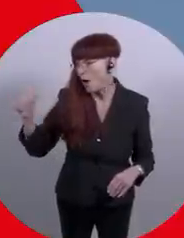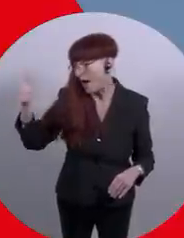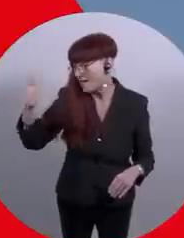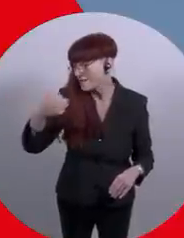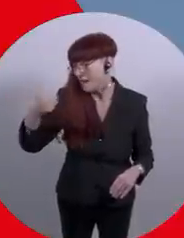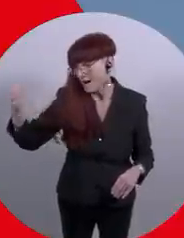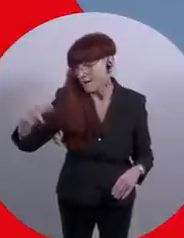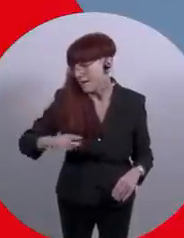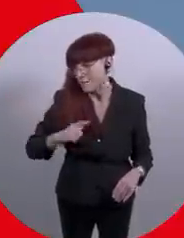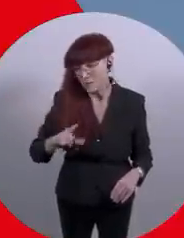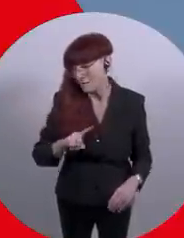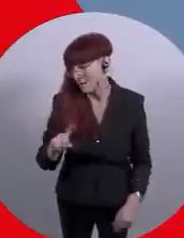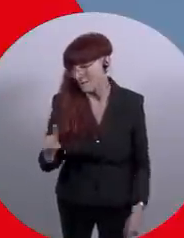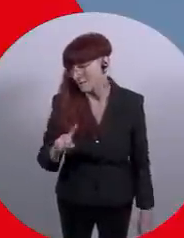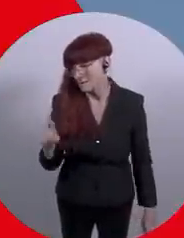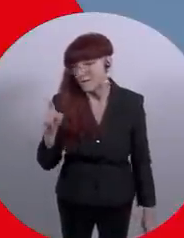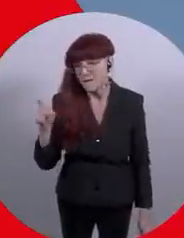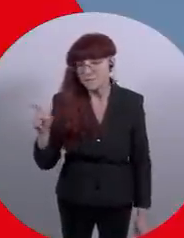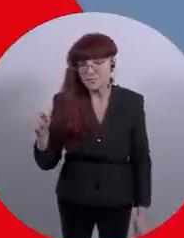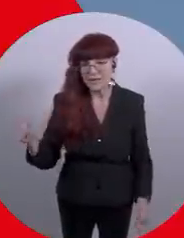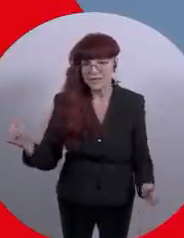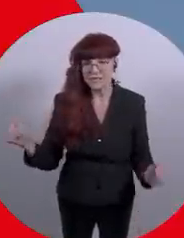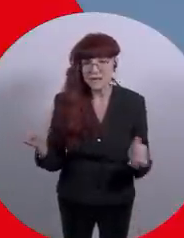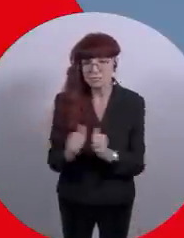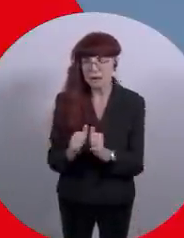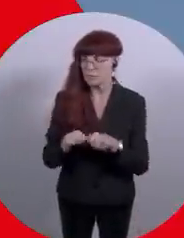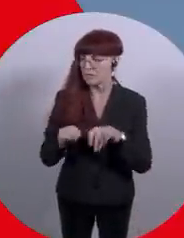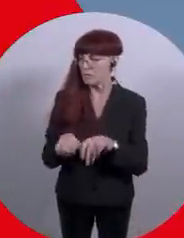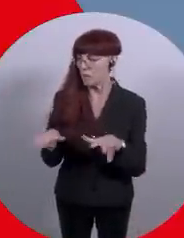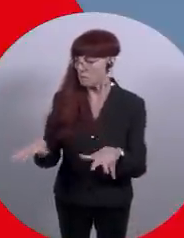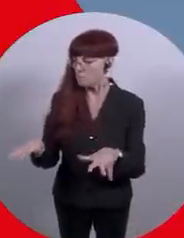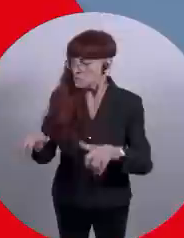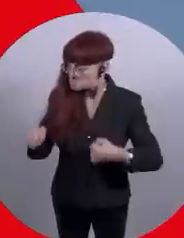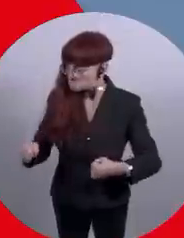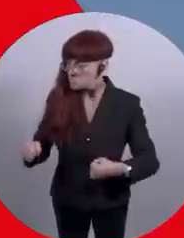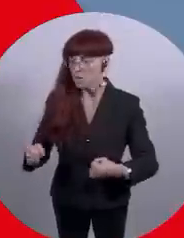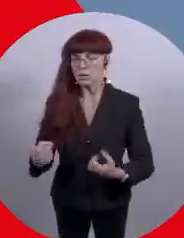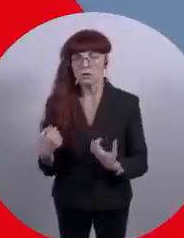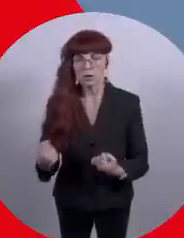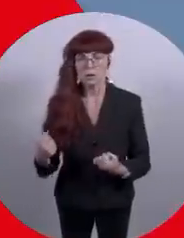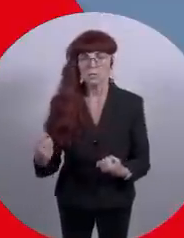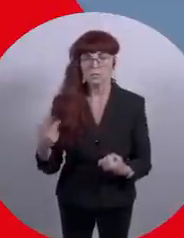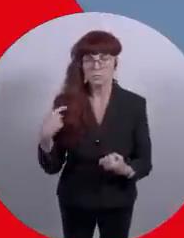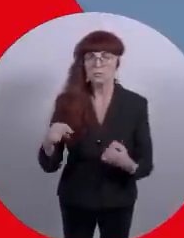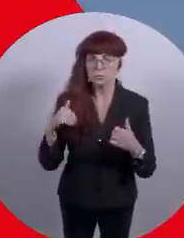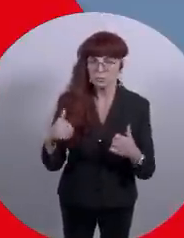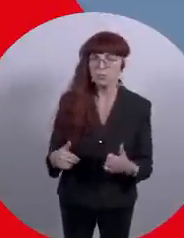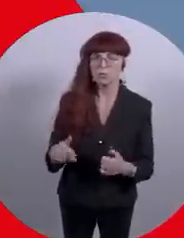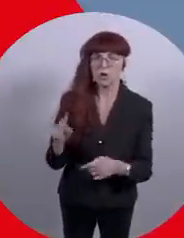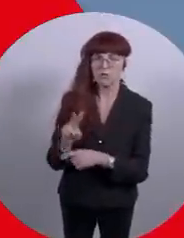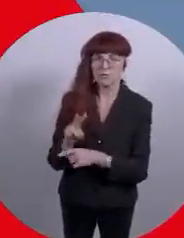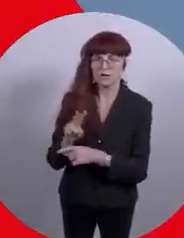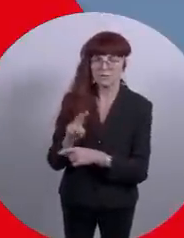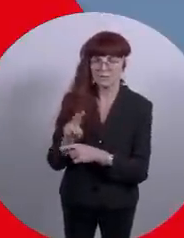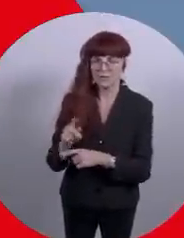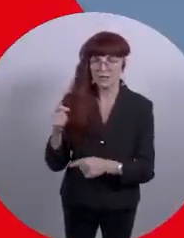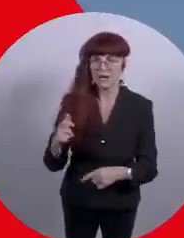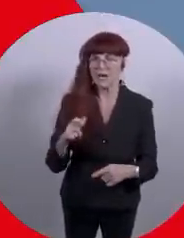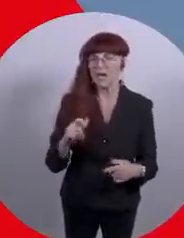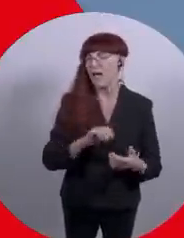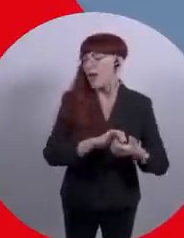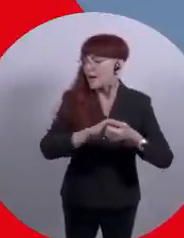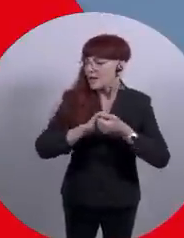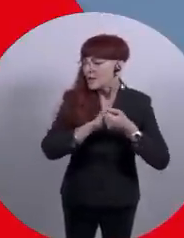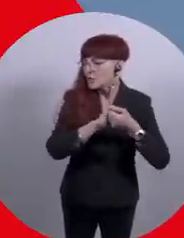KPÖ ist ein Partner wenn die sich etablieren mit denen ist zu rechnen und ich sag's mit dem Zitat von einem genossen und Michael